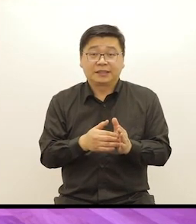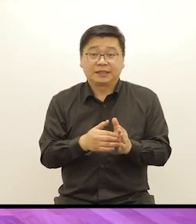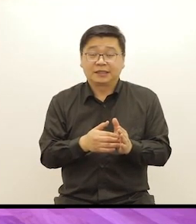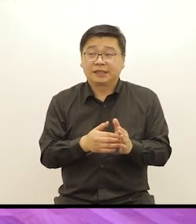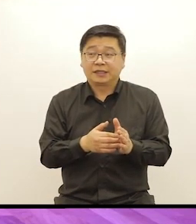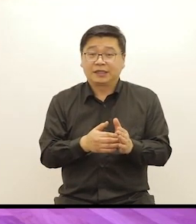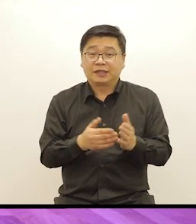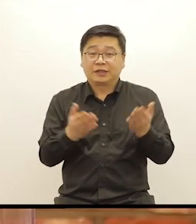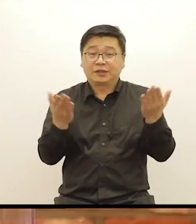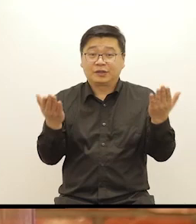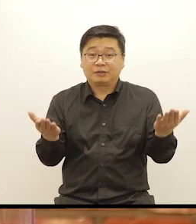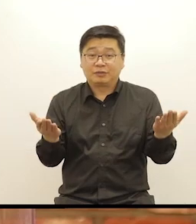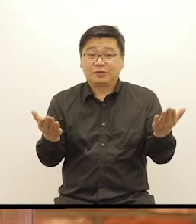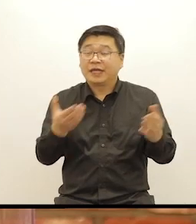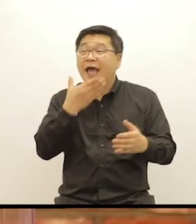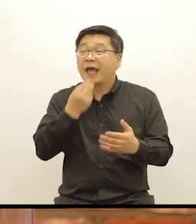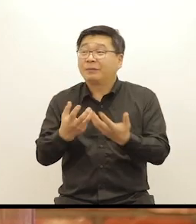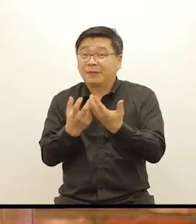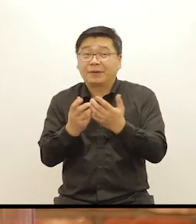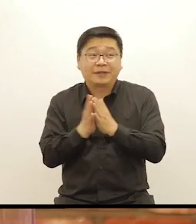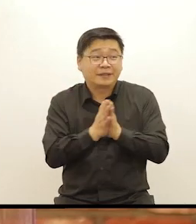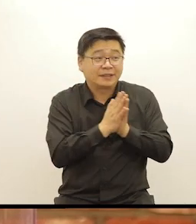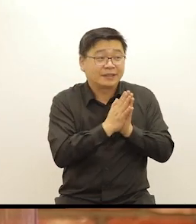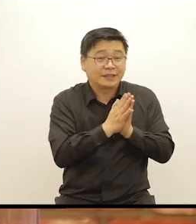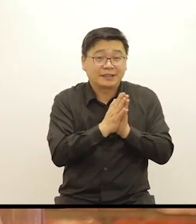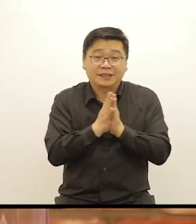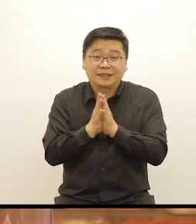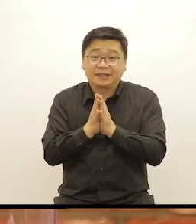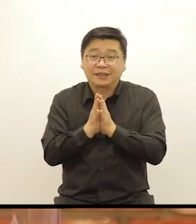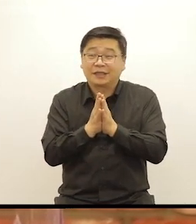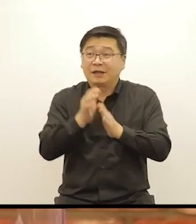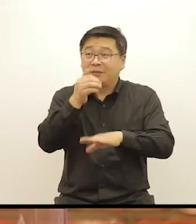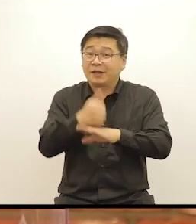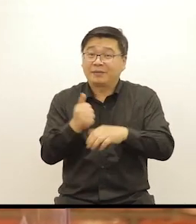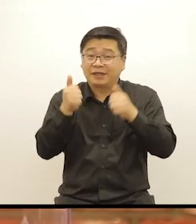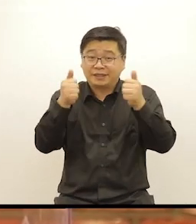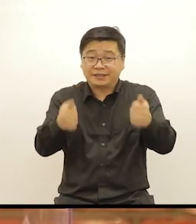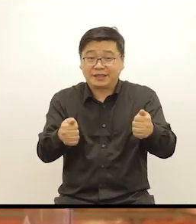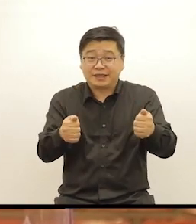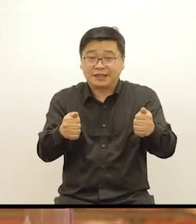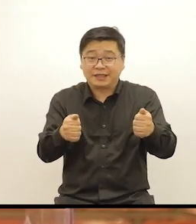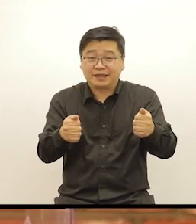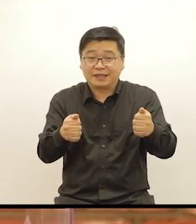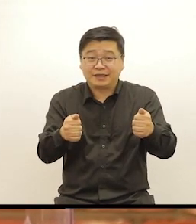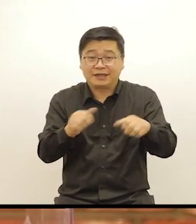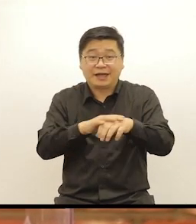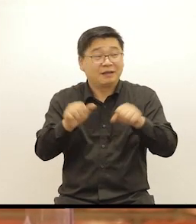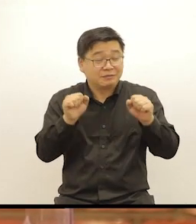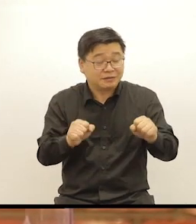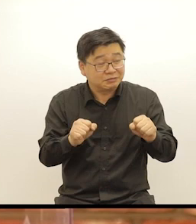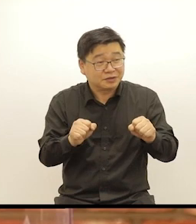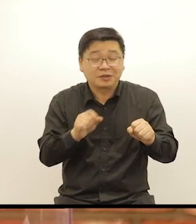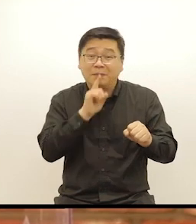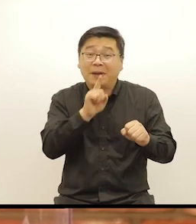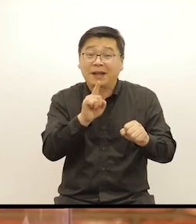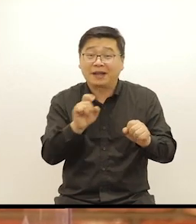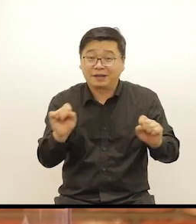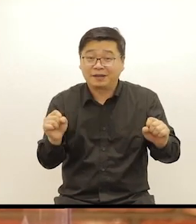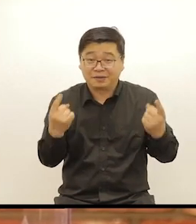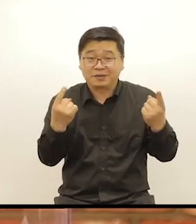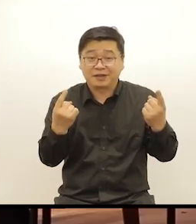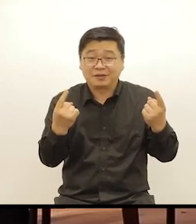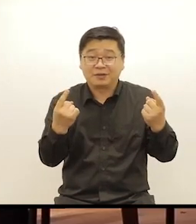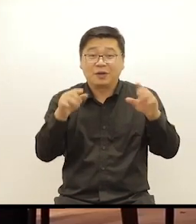뭐 여러분들 뭐 행복하시라고 우리 뭐 마지막 인사 예 안녕히 계십시오